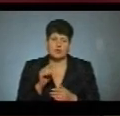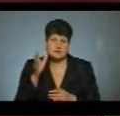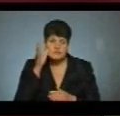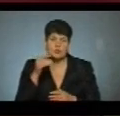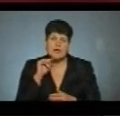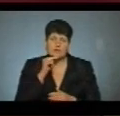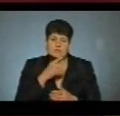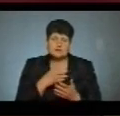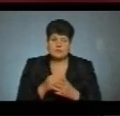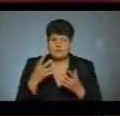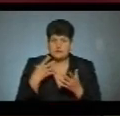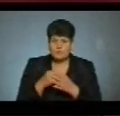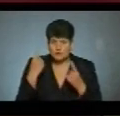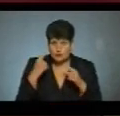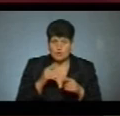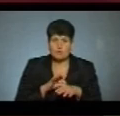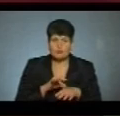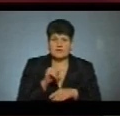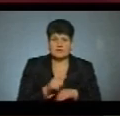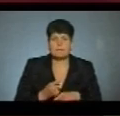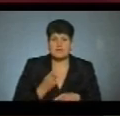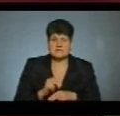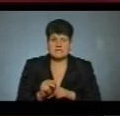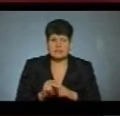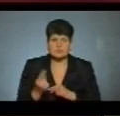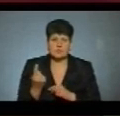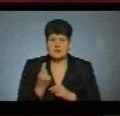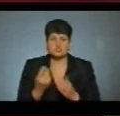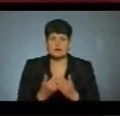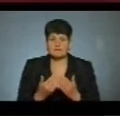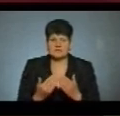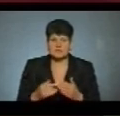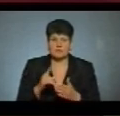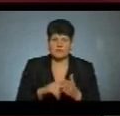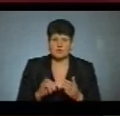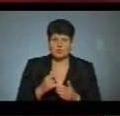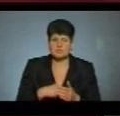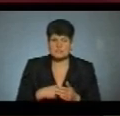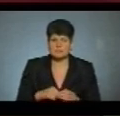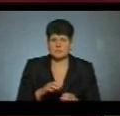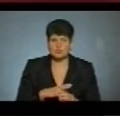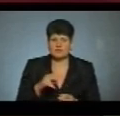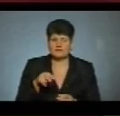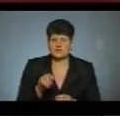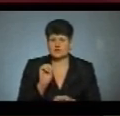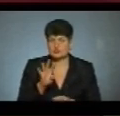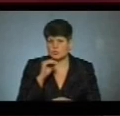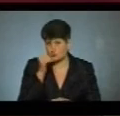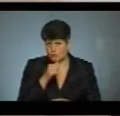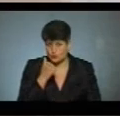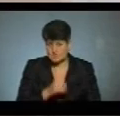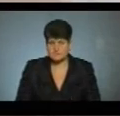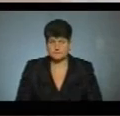власну арт-студію, в ній проводить майстер-класи. Його перша персональна виставка «Повір у себе» відбулася в 2014